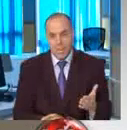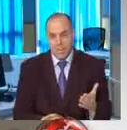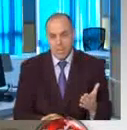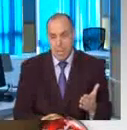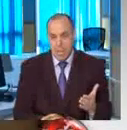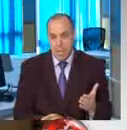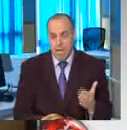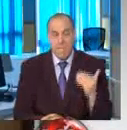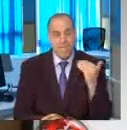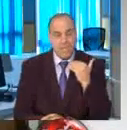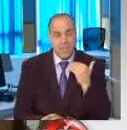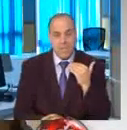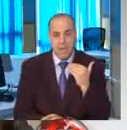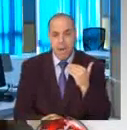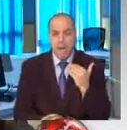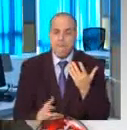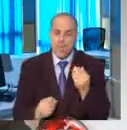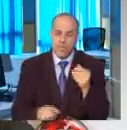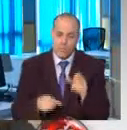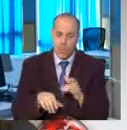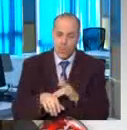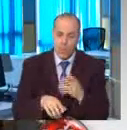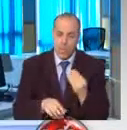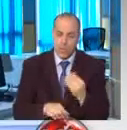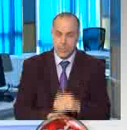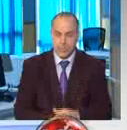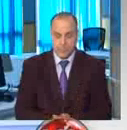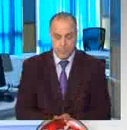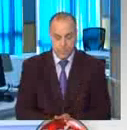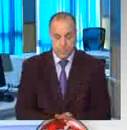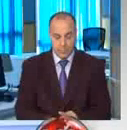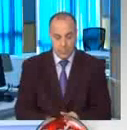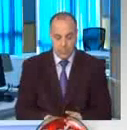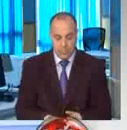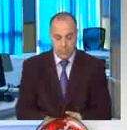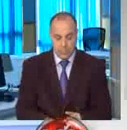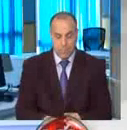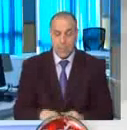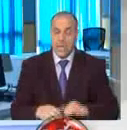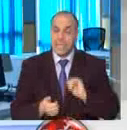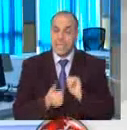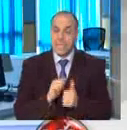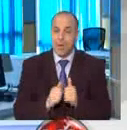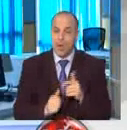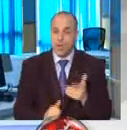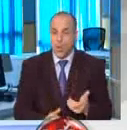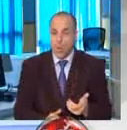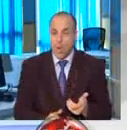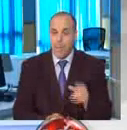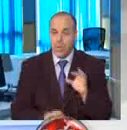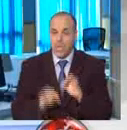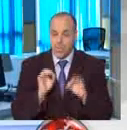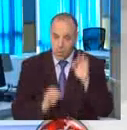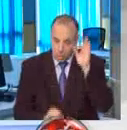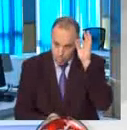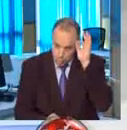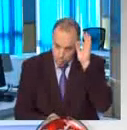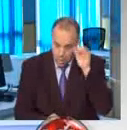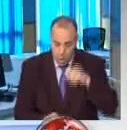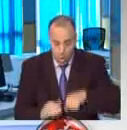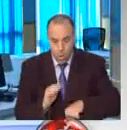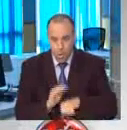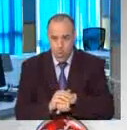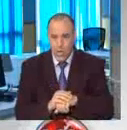على الفور وأصابت آخرين. في أخبار الرياضة الآن، بلغ المنتخب التونسي لكرة